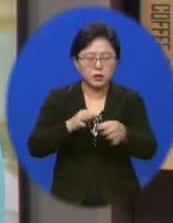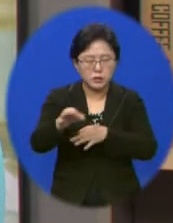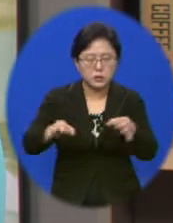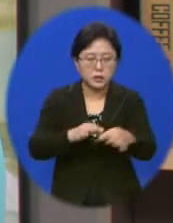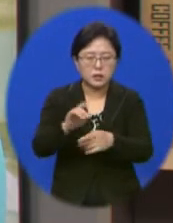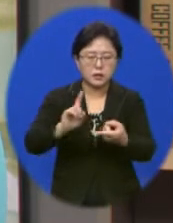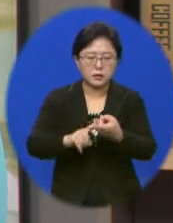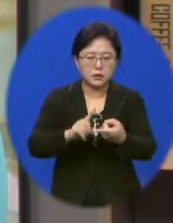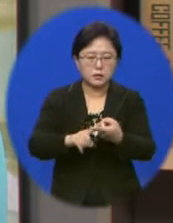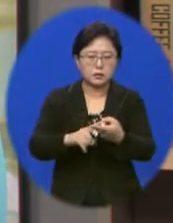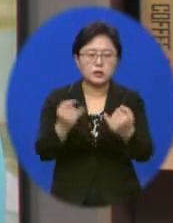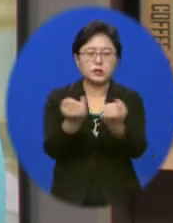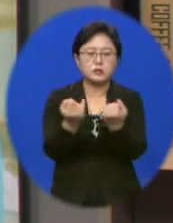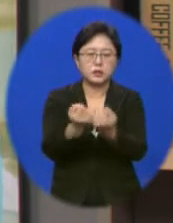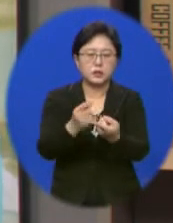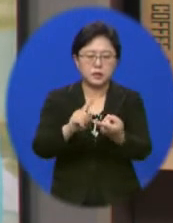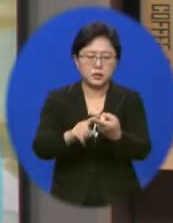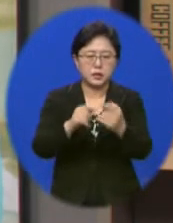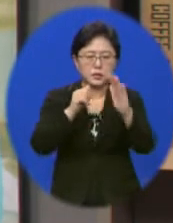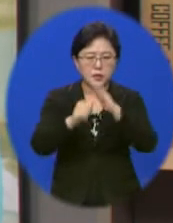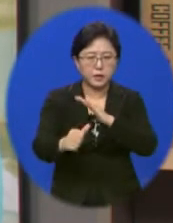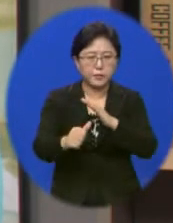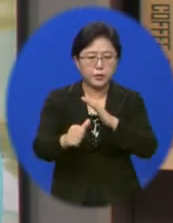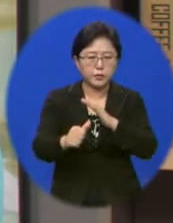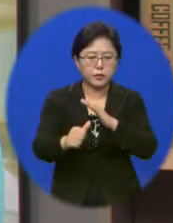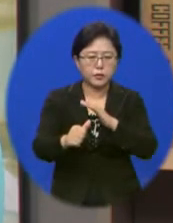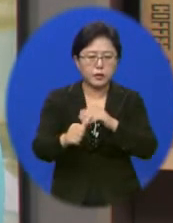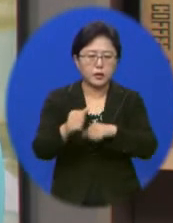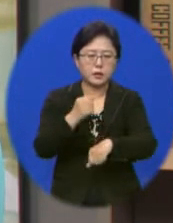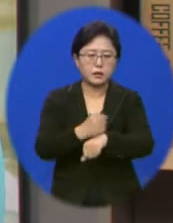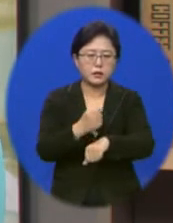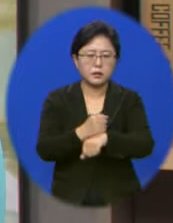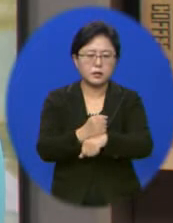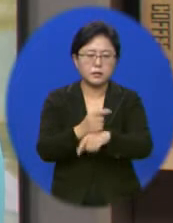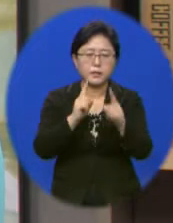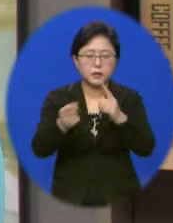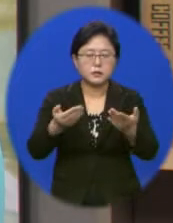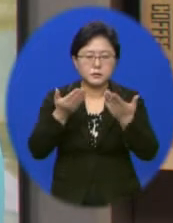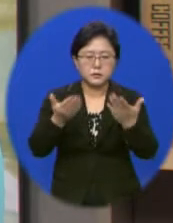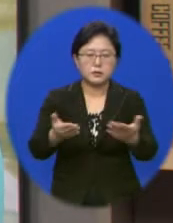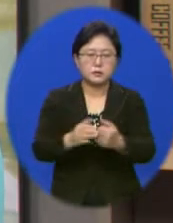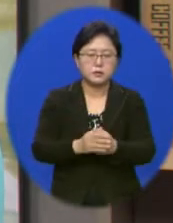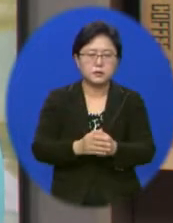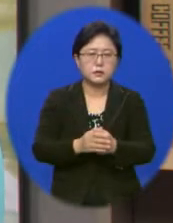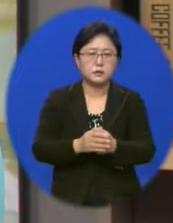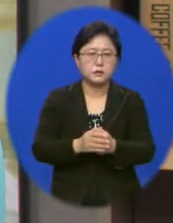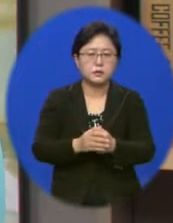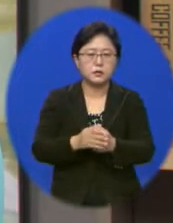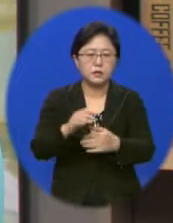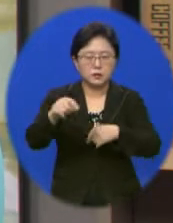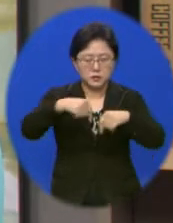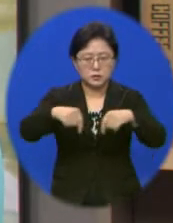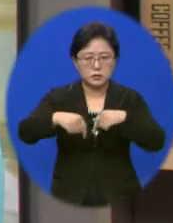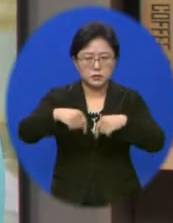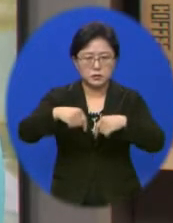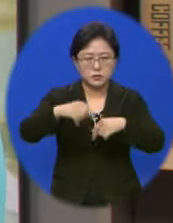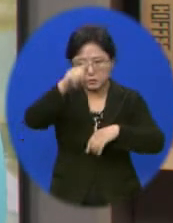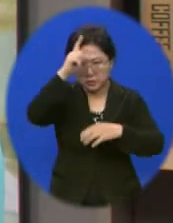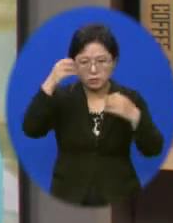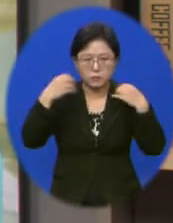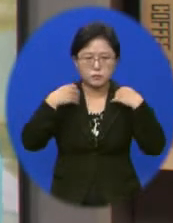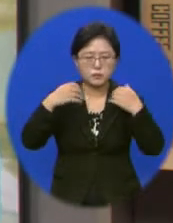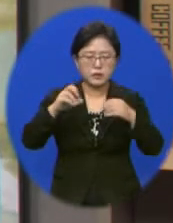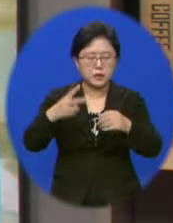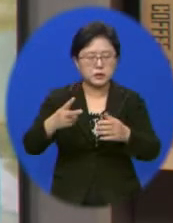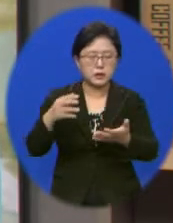대한 경제와 여성을 대표 상품으로 만들겠다 이런 말씀을 드리고 그래야만 정권 재창출뿐만